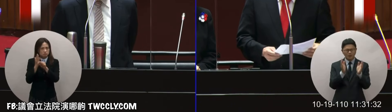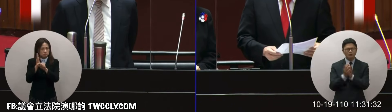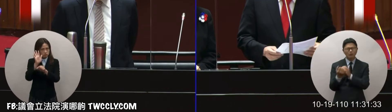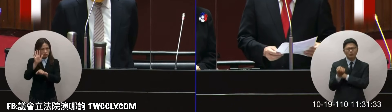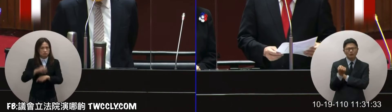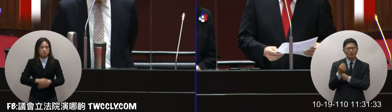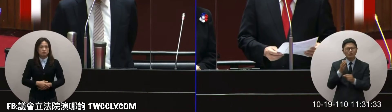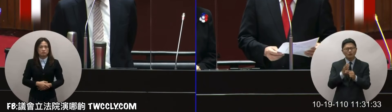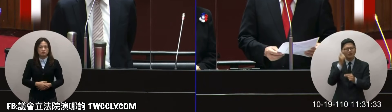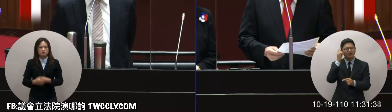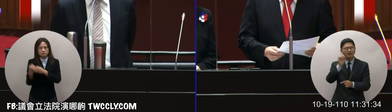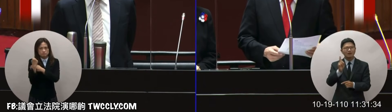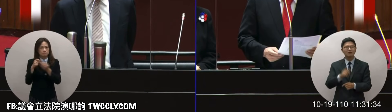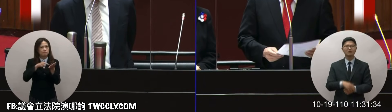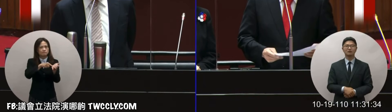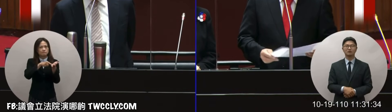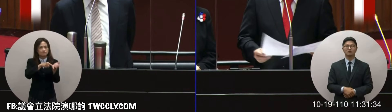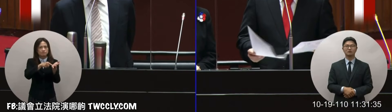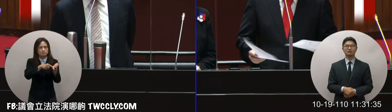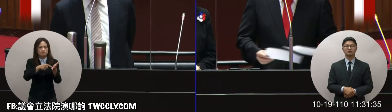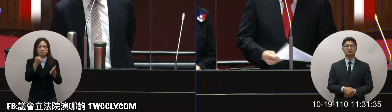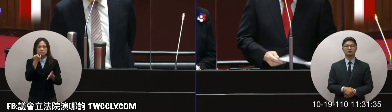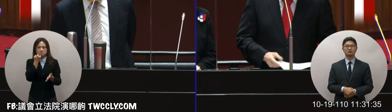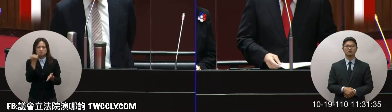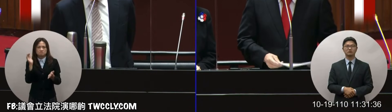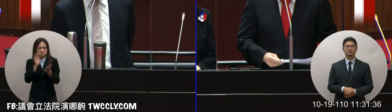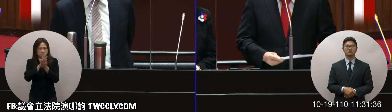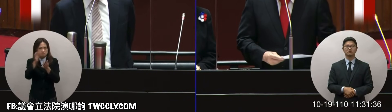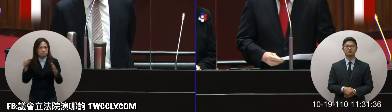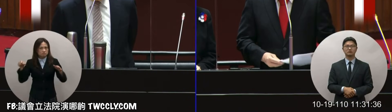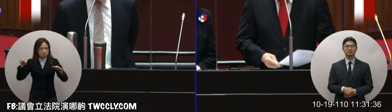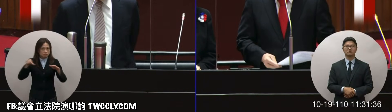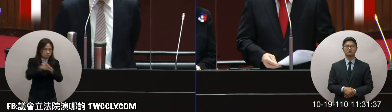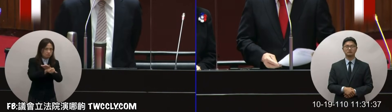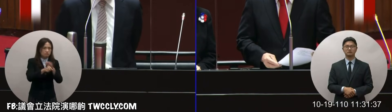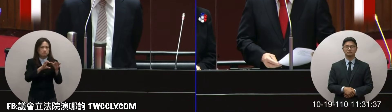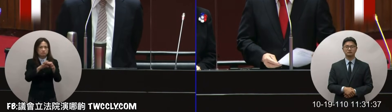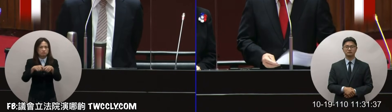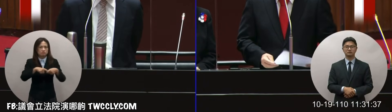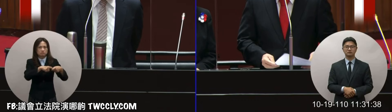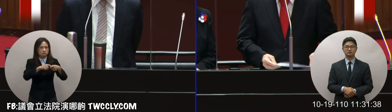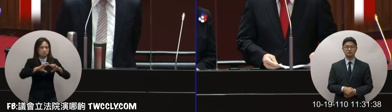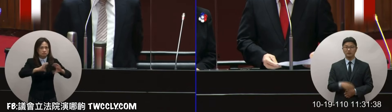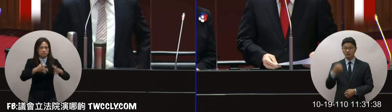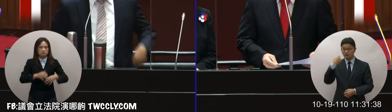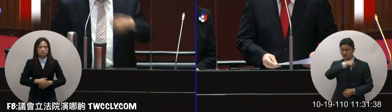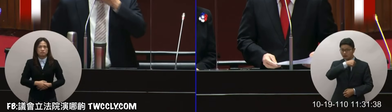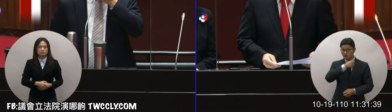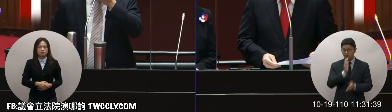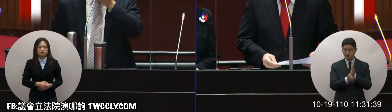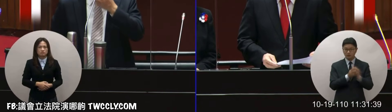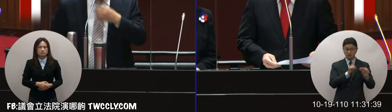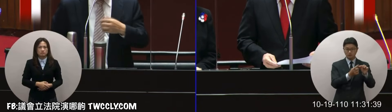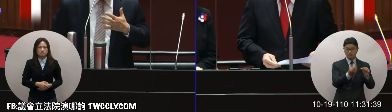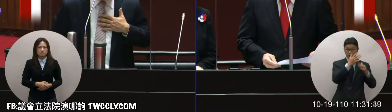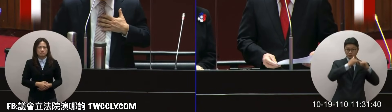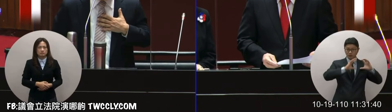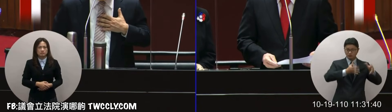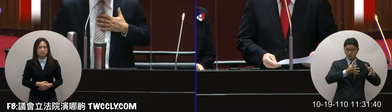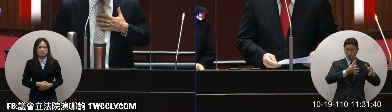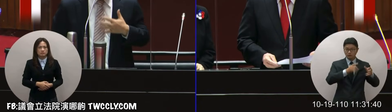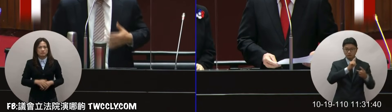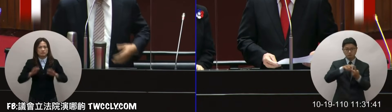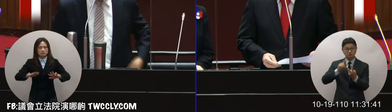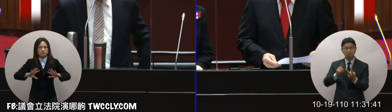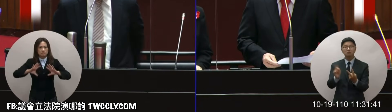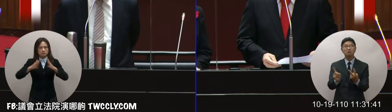什么意思？ 努力争取有一天我们联合国 用台湾，还是以中华民国？ 我们现在国